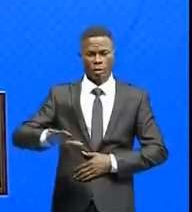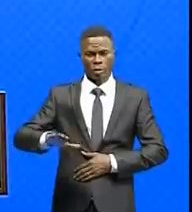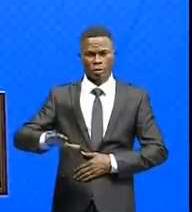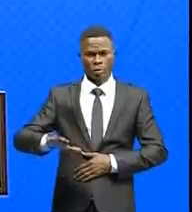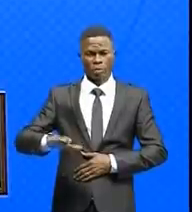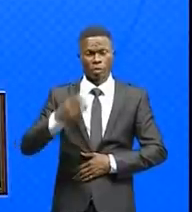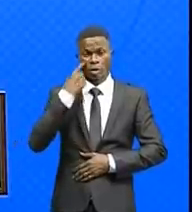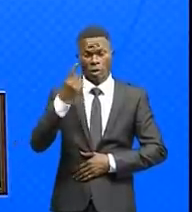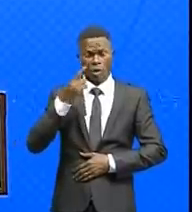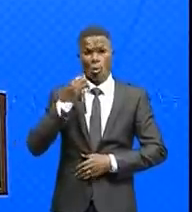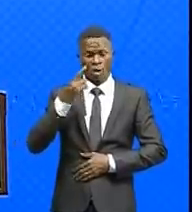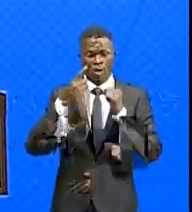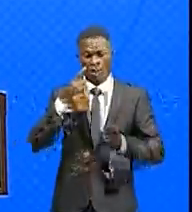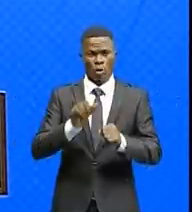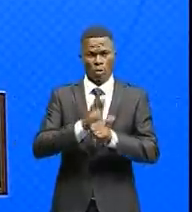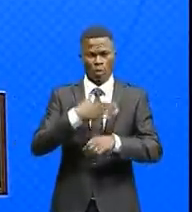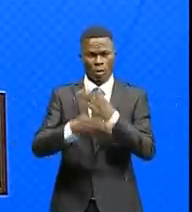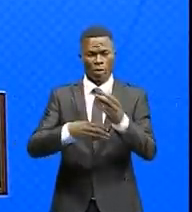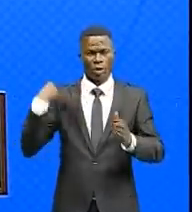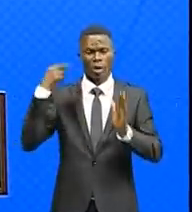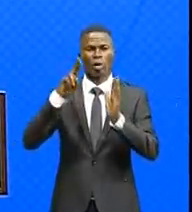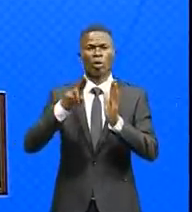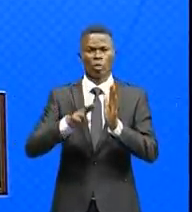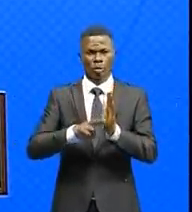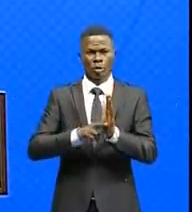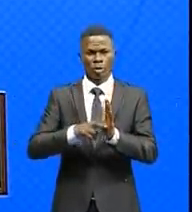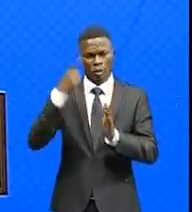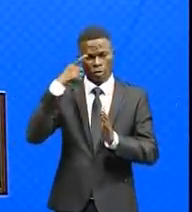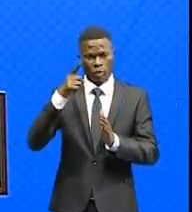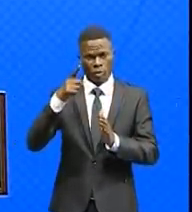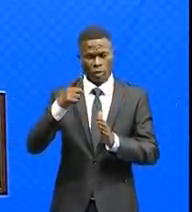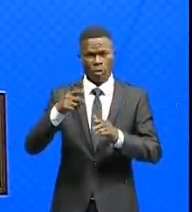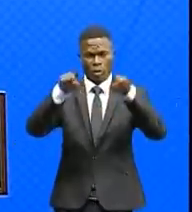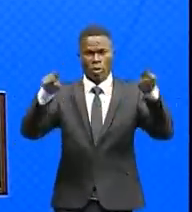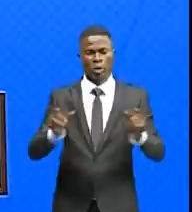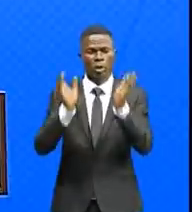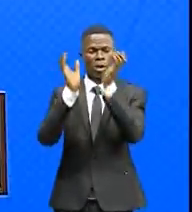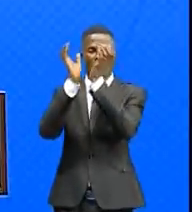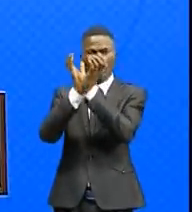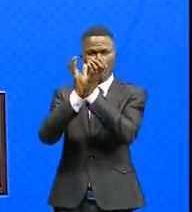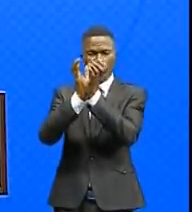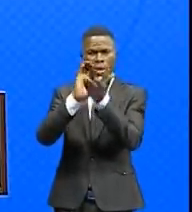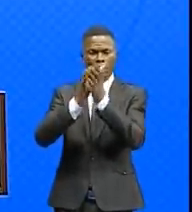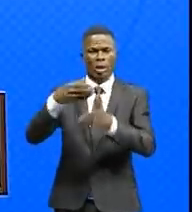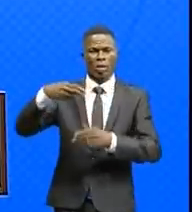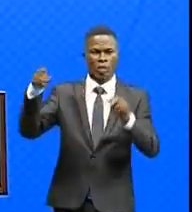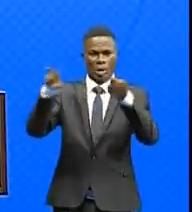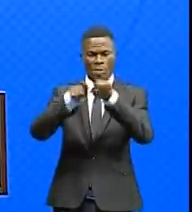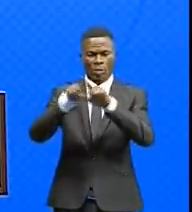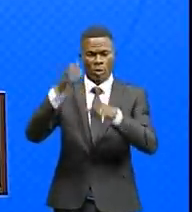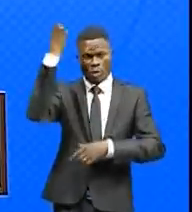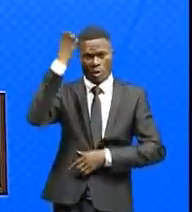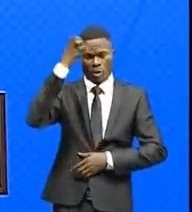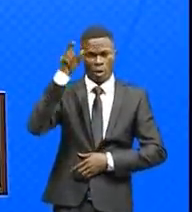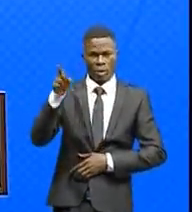les efforts récemment réalisés par le gouvernement pour mettre les stades de martyrs au niveau des standards de la Fédération internationale